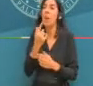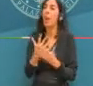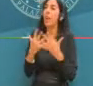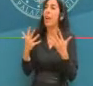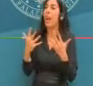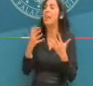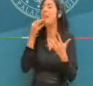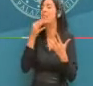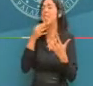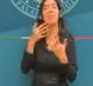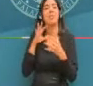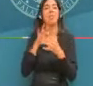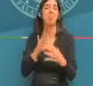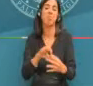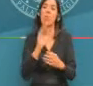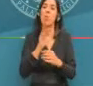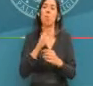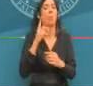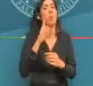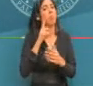punti del messaggero